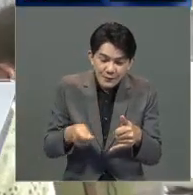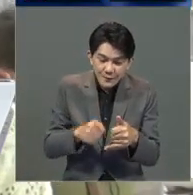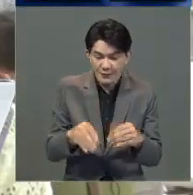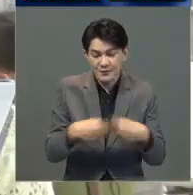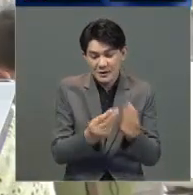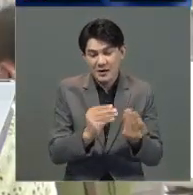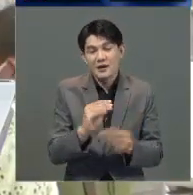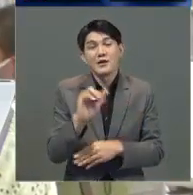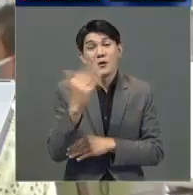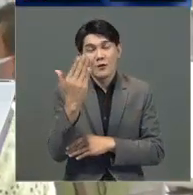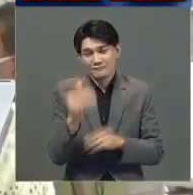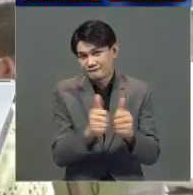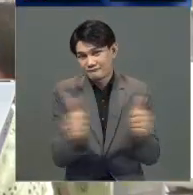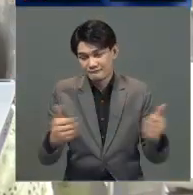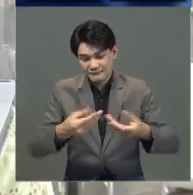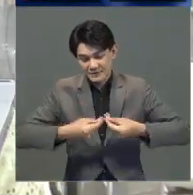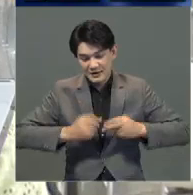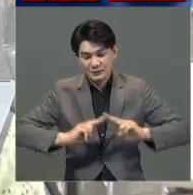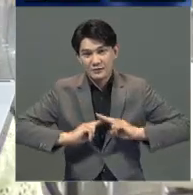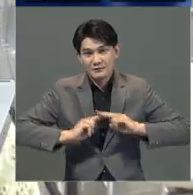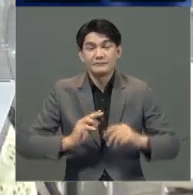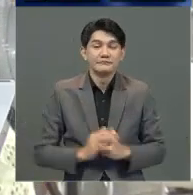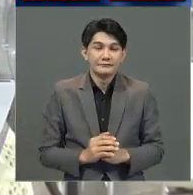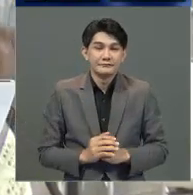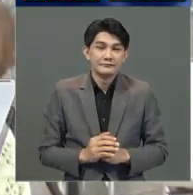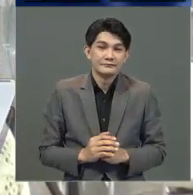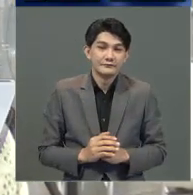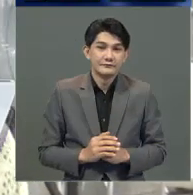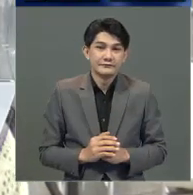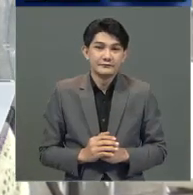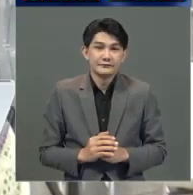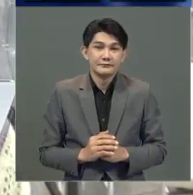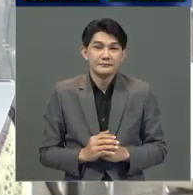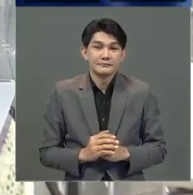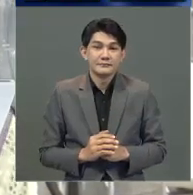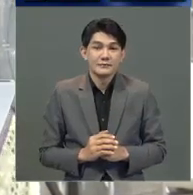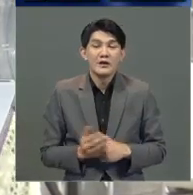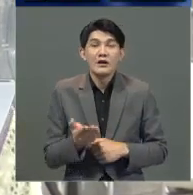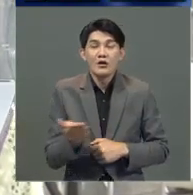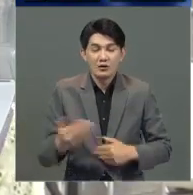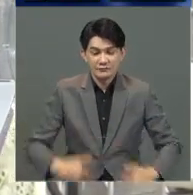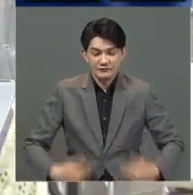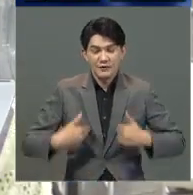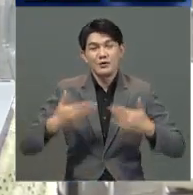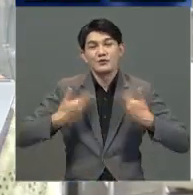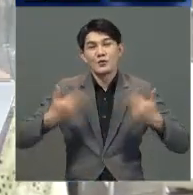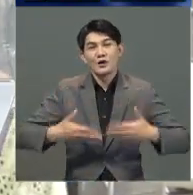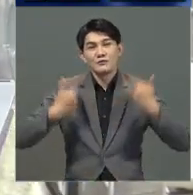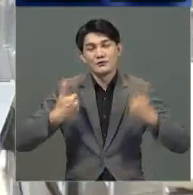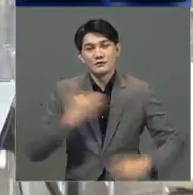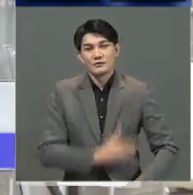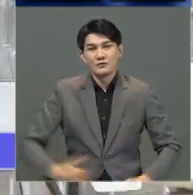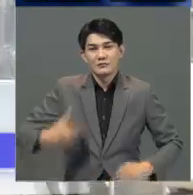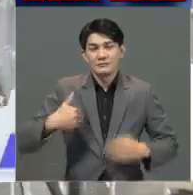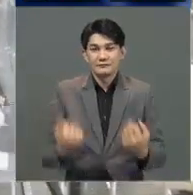ให้ค่ะสุดท้ายค่ะอะไรหรือเปล่าขอชีวิตมีความสุขสุขภาพ